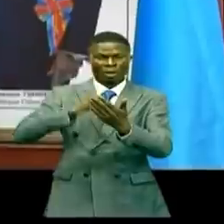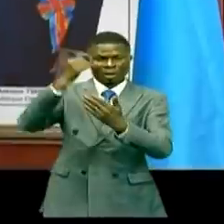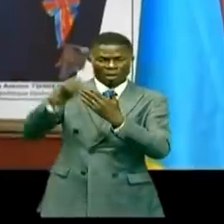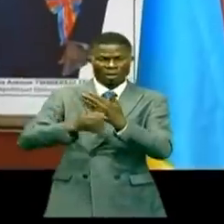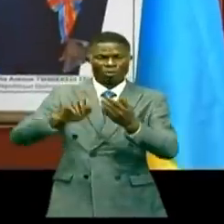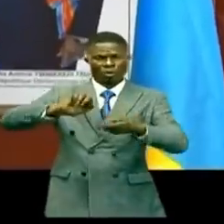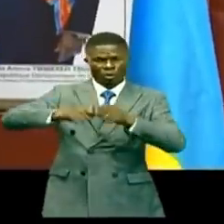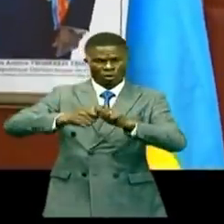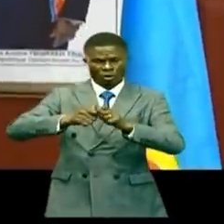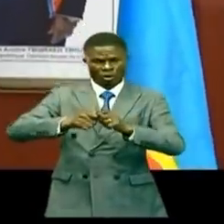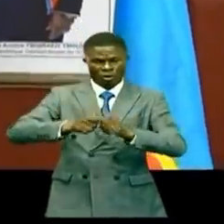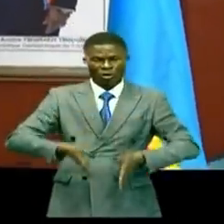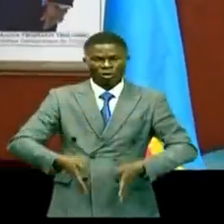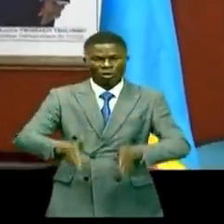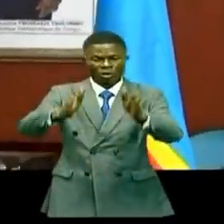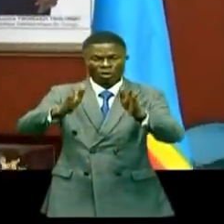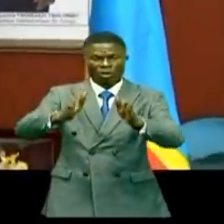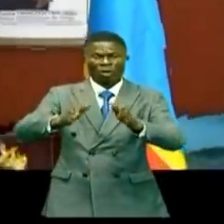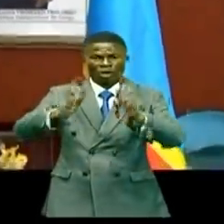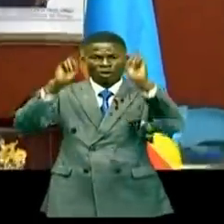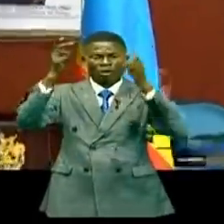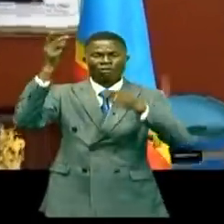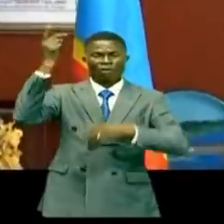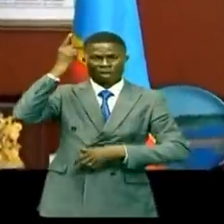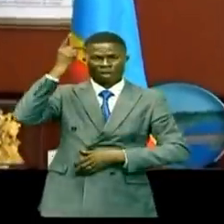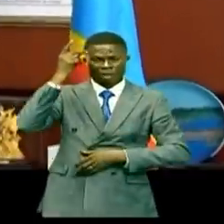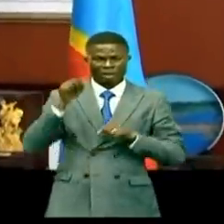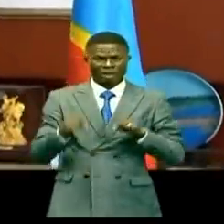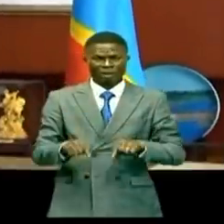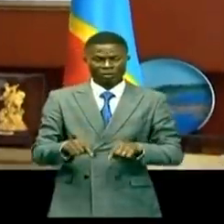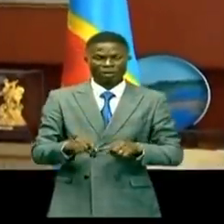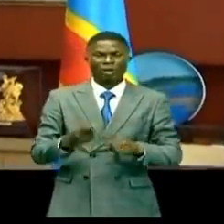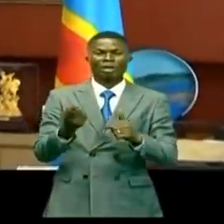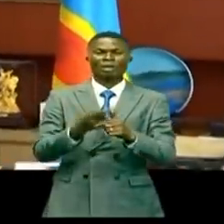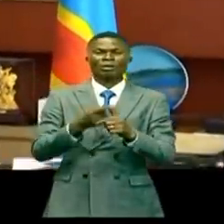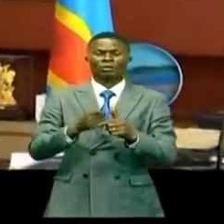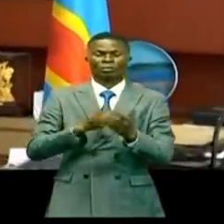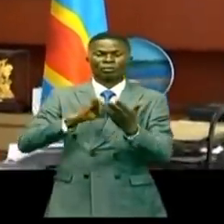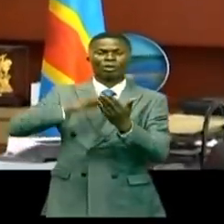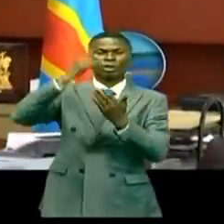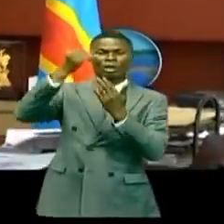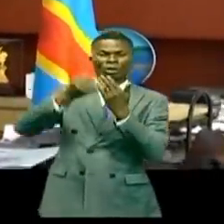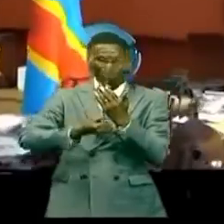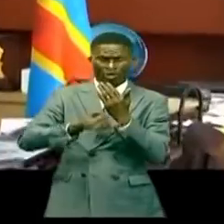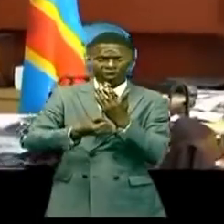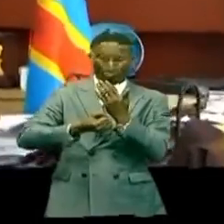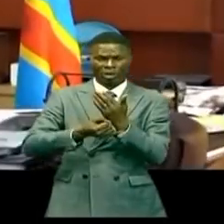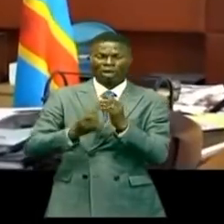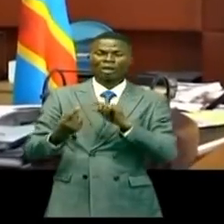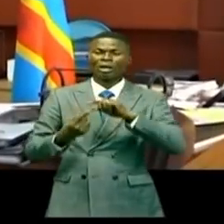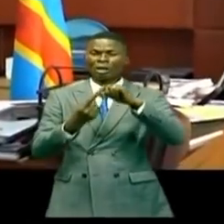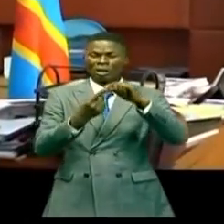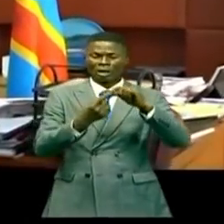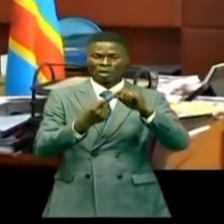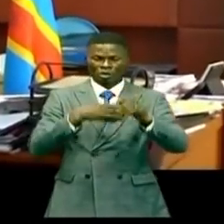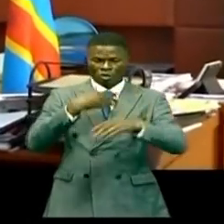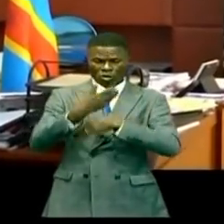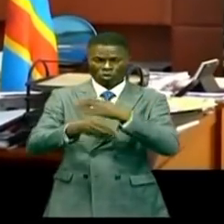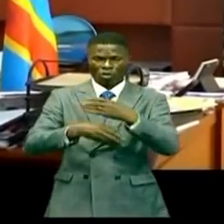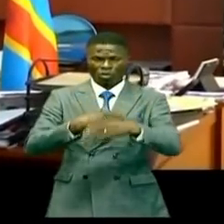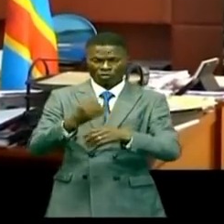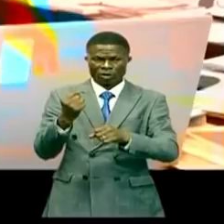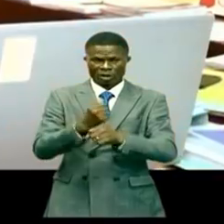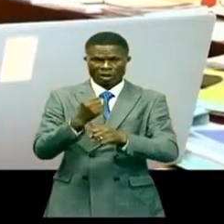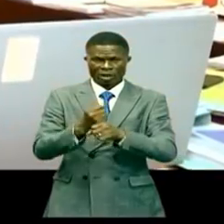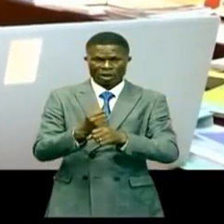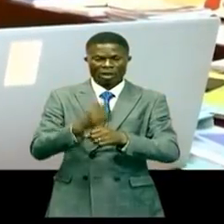d'entretien dans la voirie urbaine à Kinshasa. Il s'agit de projets particuliers en cours de réalisation pour